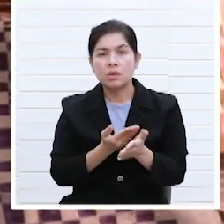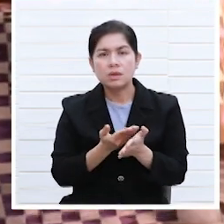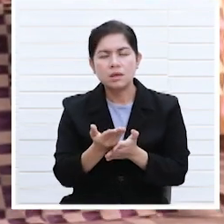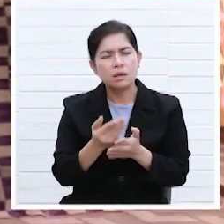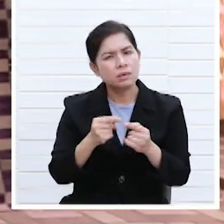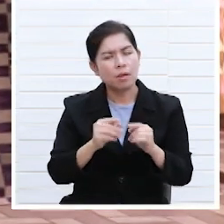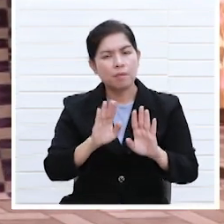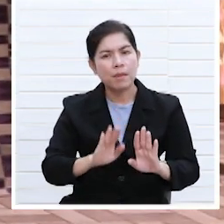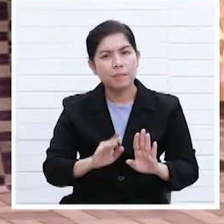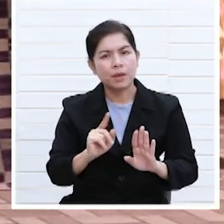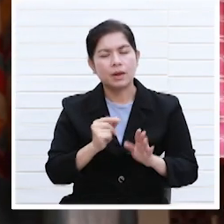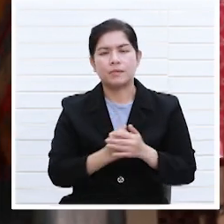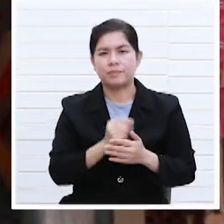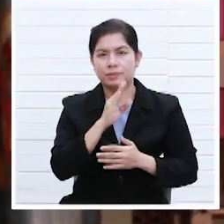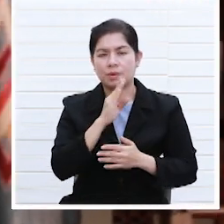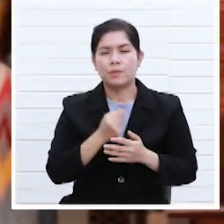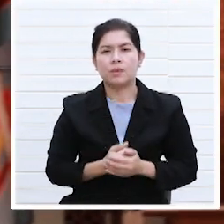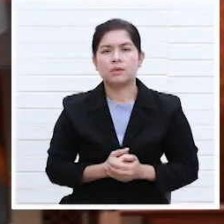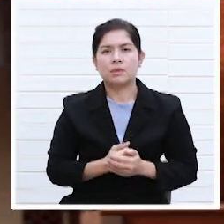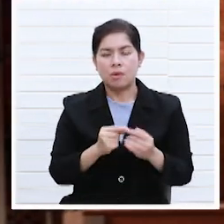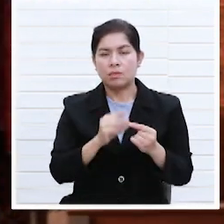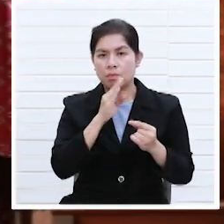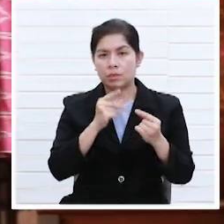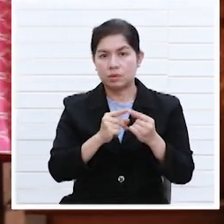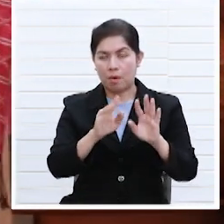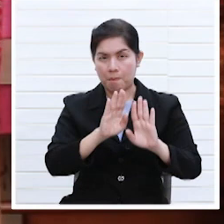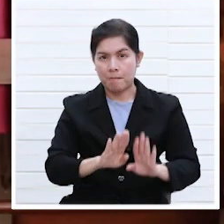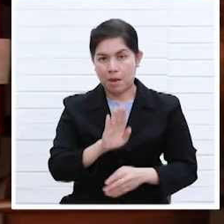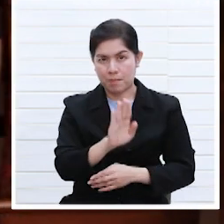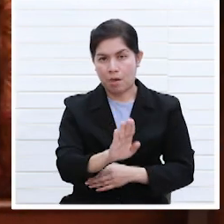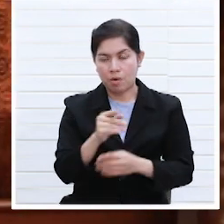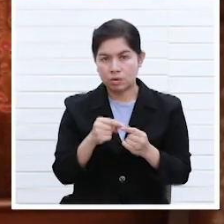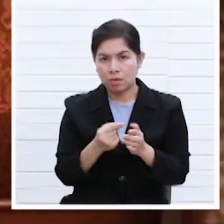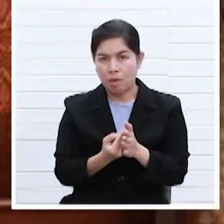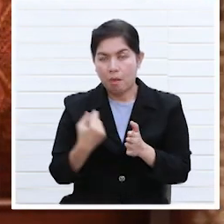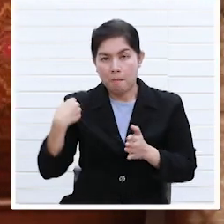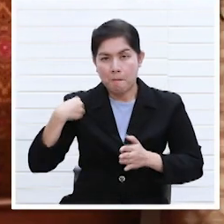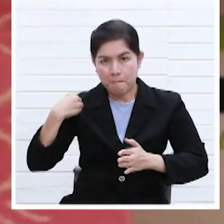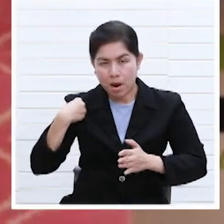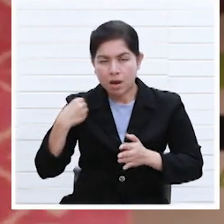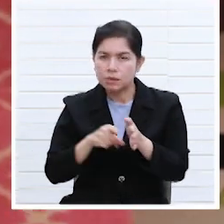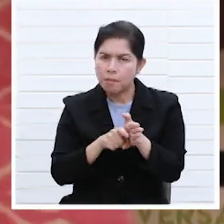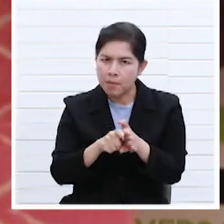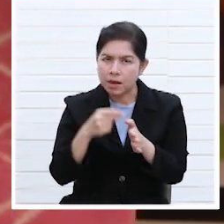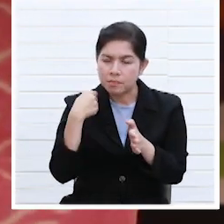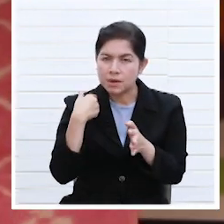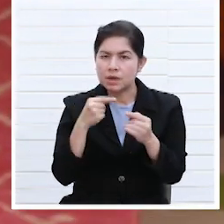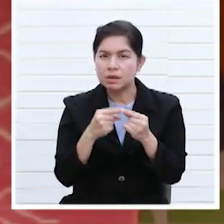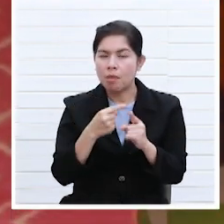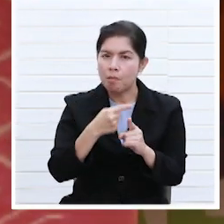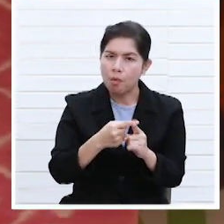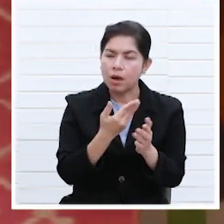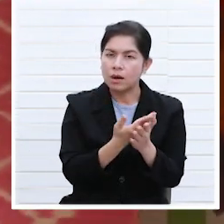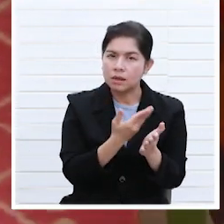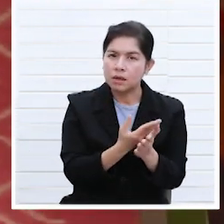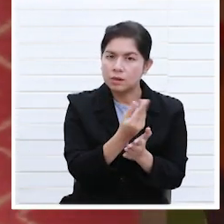ซื้อก็คือจะเป็นแบบเราก็คือแม่สุพรรณีก็ทำผ้าก็รู้ว่าต้นทุนมันเท่าไหร ่ บวกค่าแรงมันเป็นเท่าไหร่แล้วเ